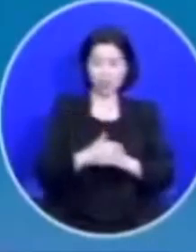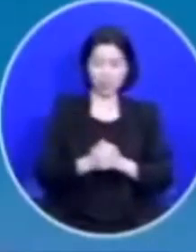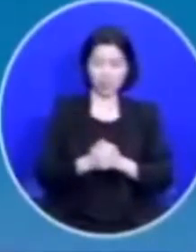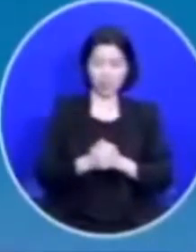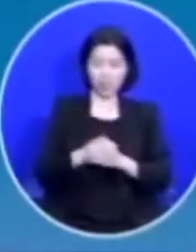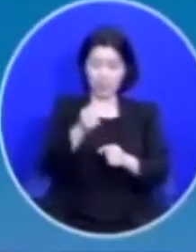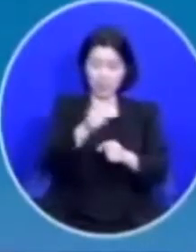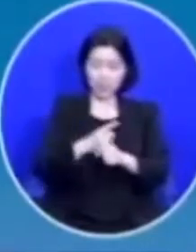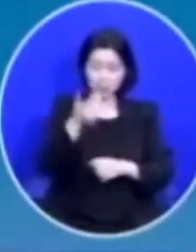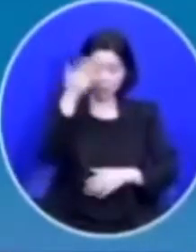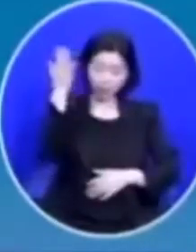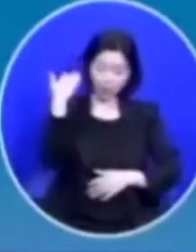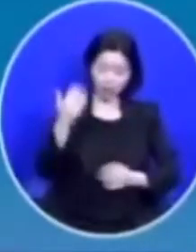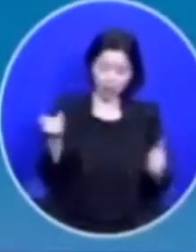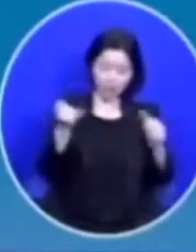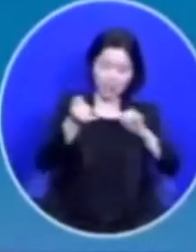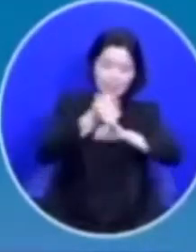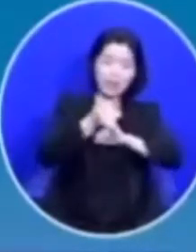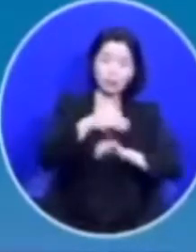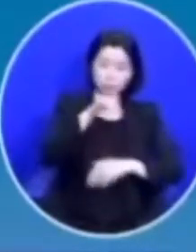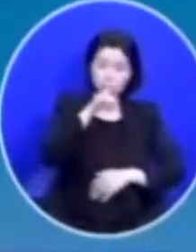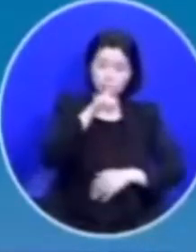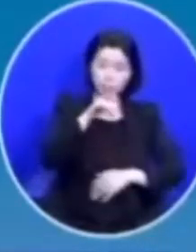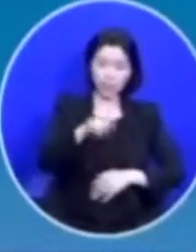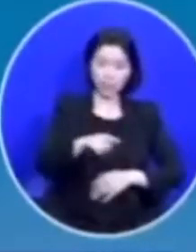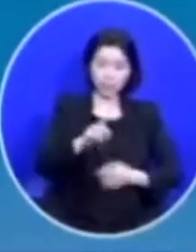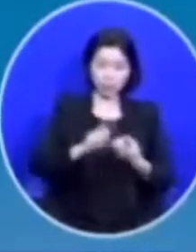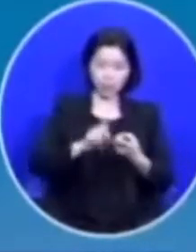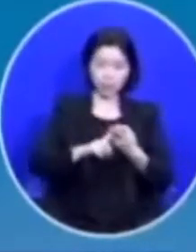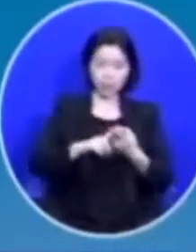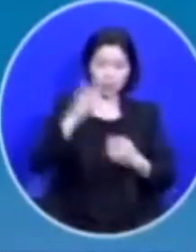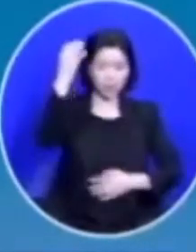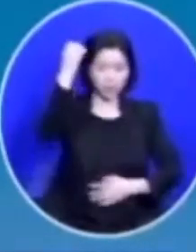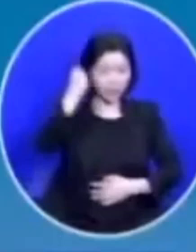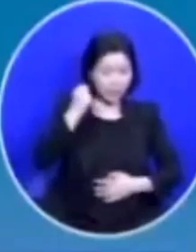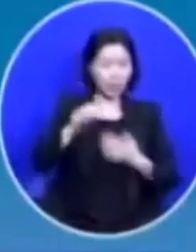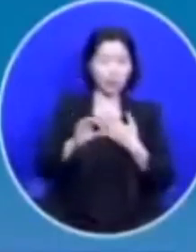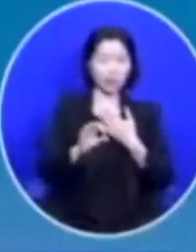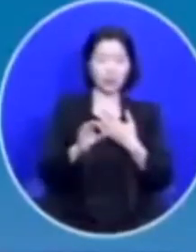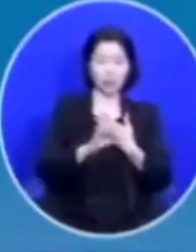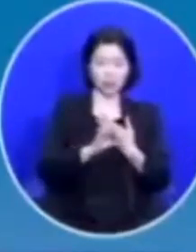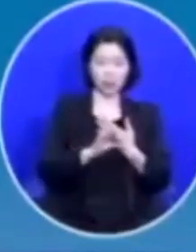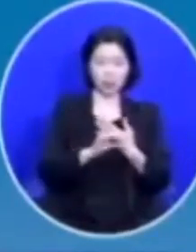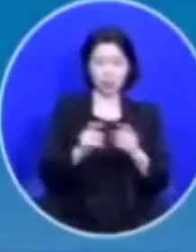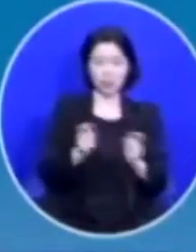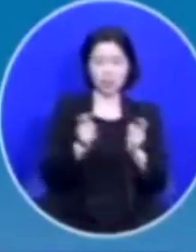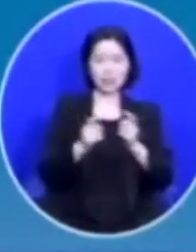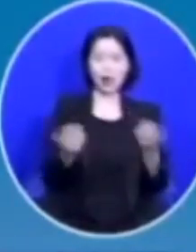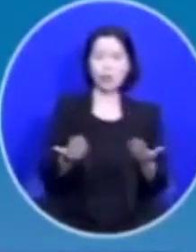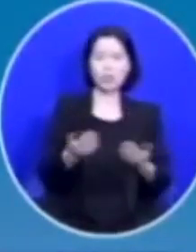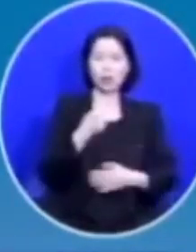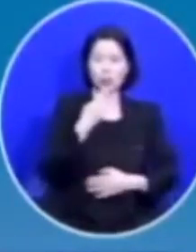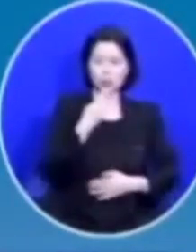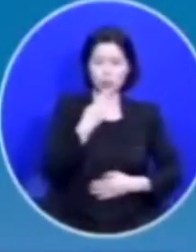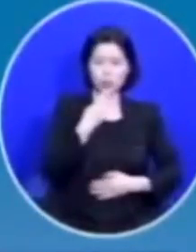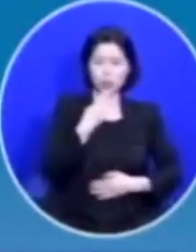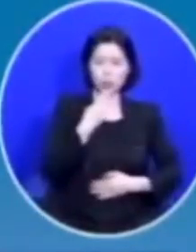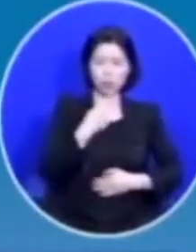이미 그렇게 약속해 놓고 그 사실 우리가 기억한다면 사실 싸울 일이 없는 거죠